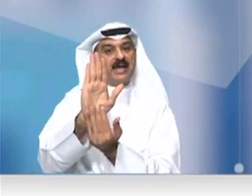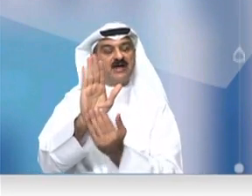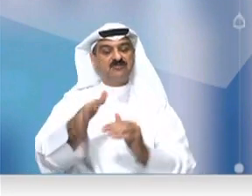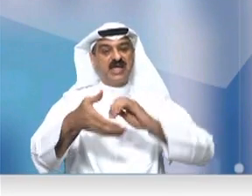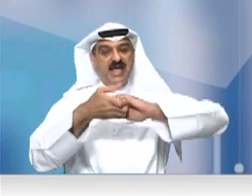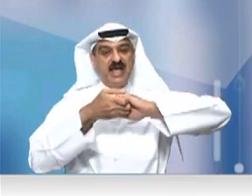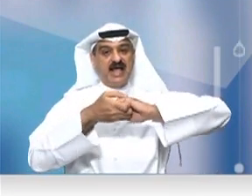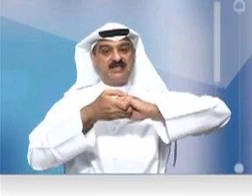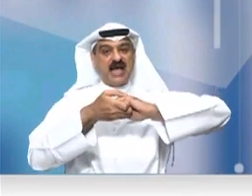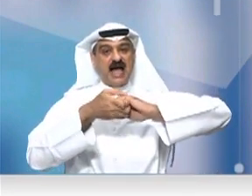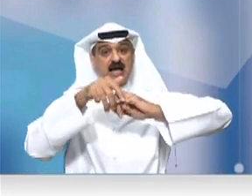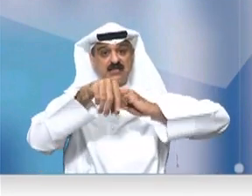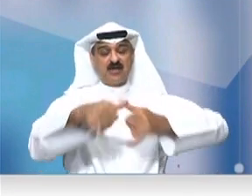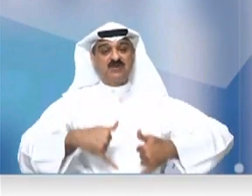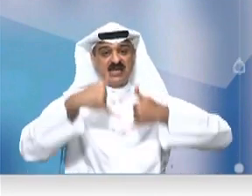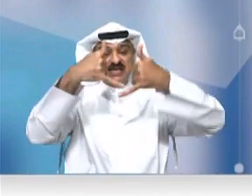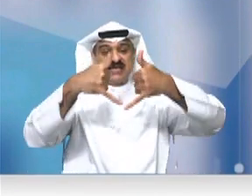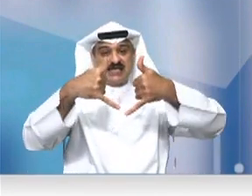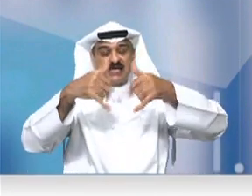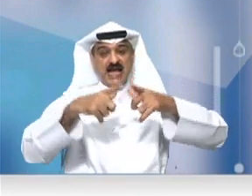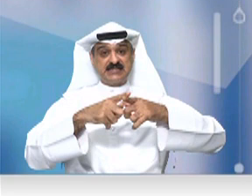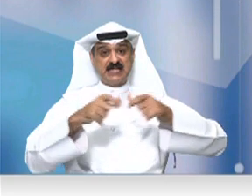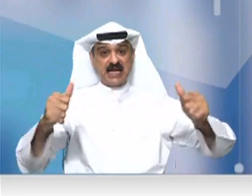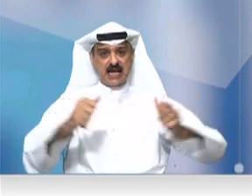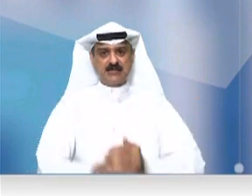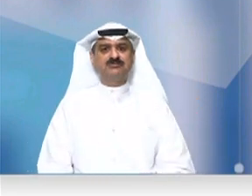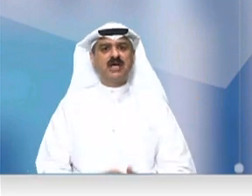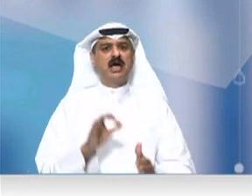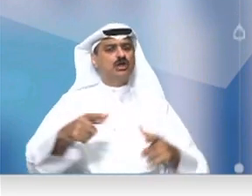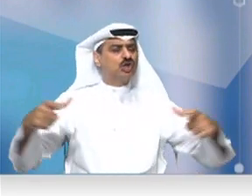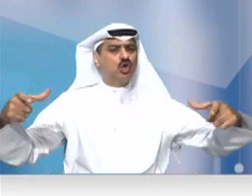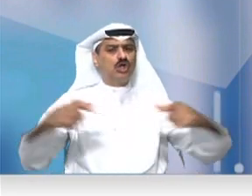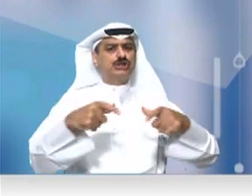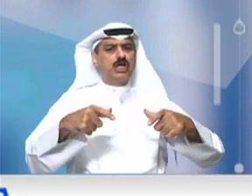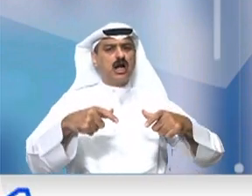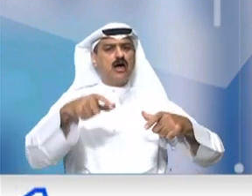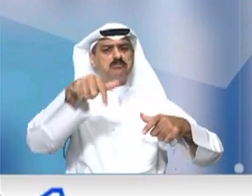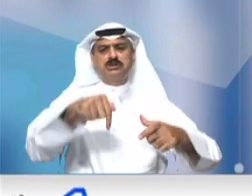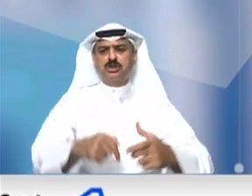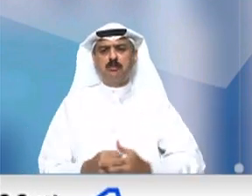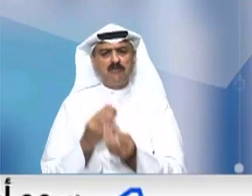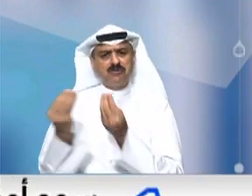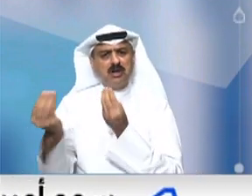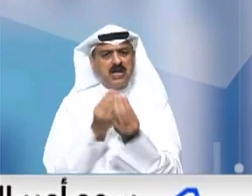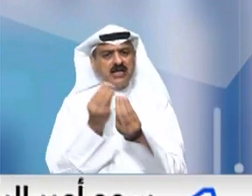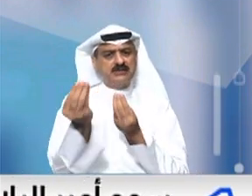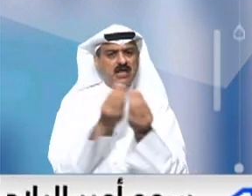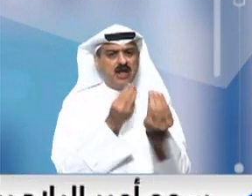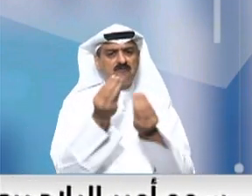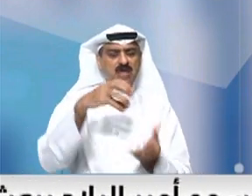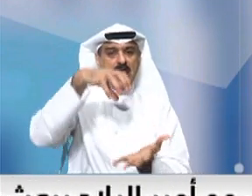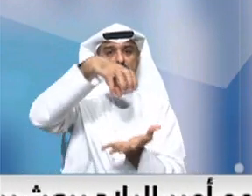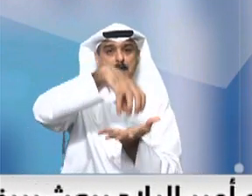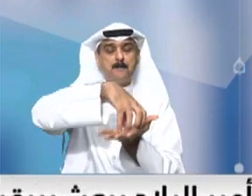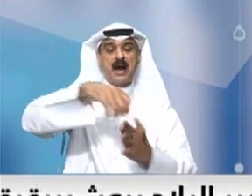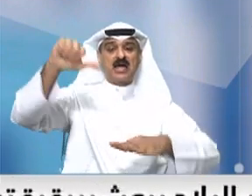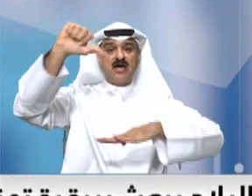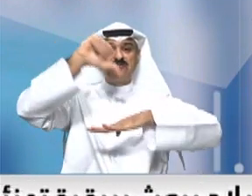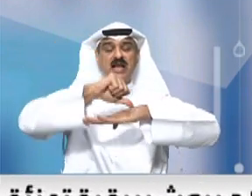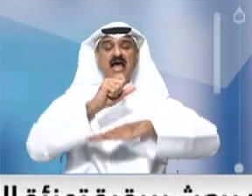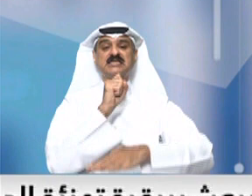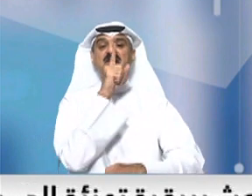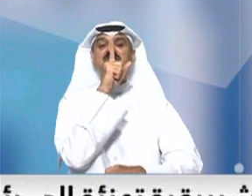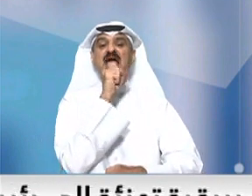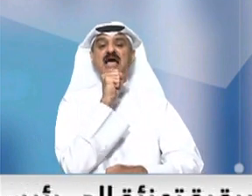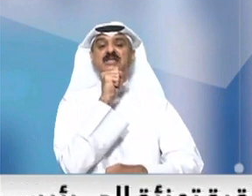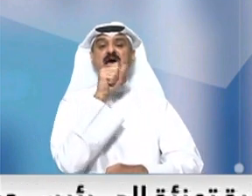لكرة القدم إن ذلك جاء خلال اجتماع عقده المكتب التنفيذي للاتحاد في مقره بالعاصمة القطرية